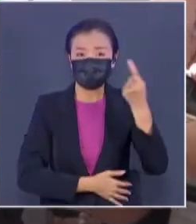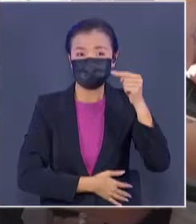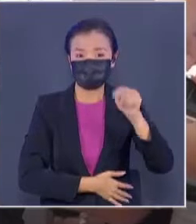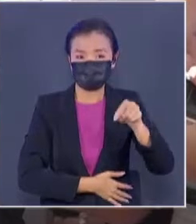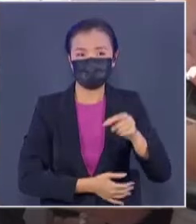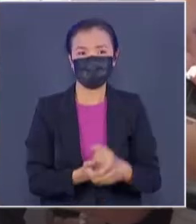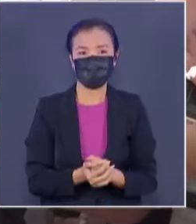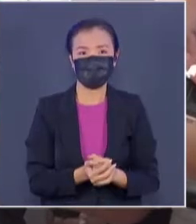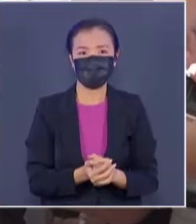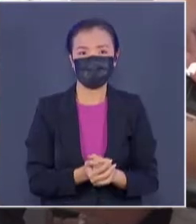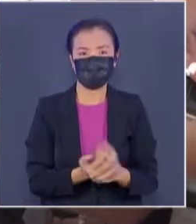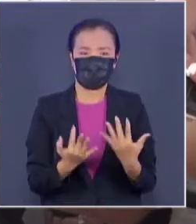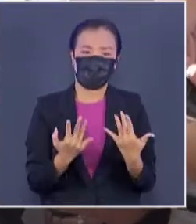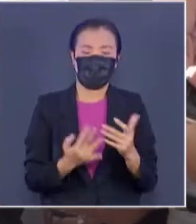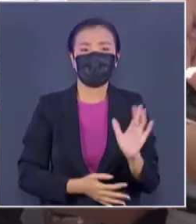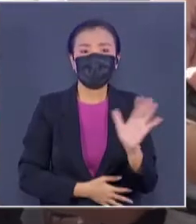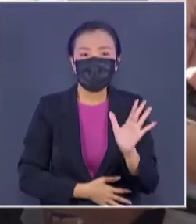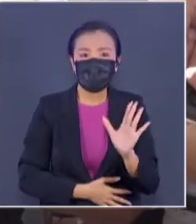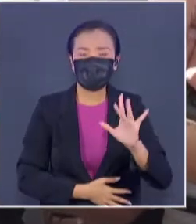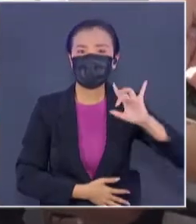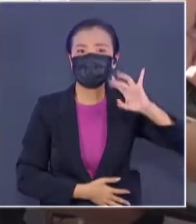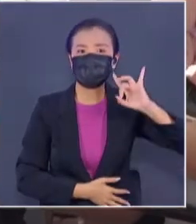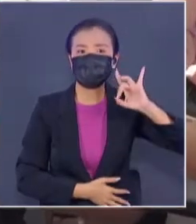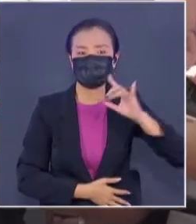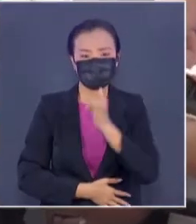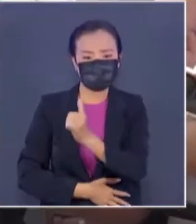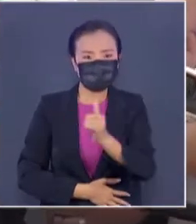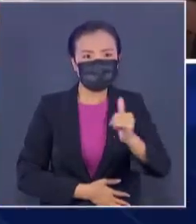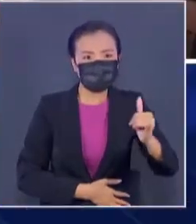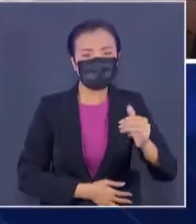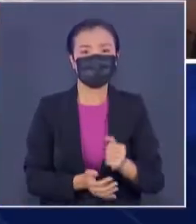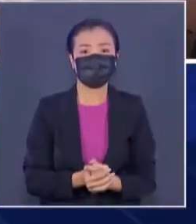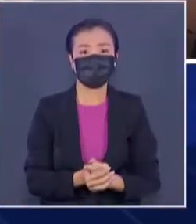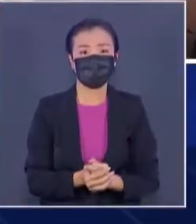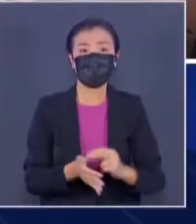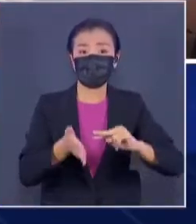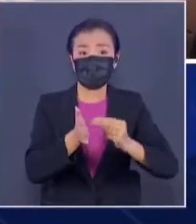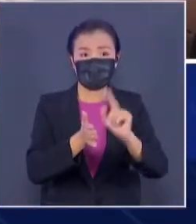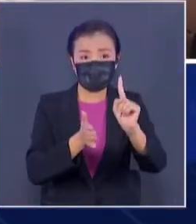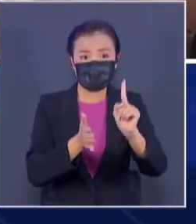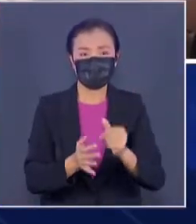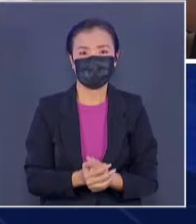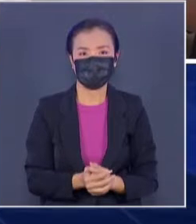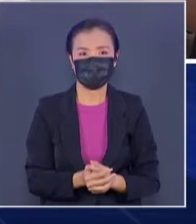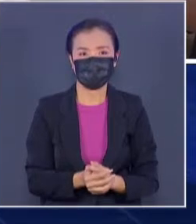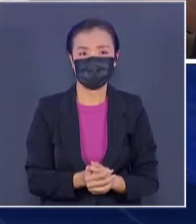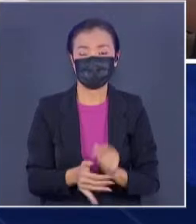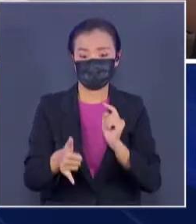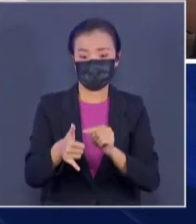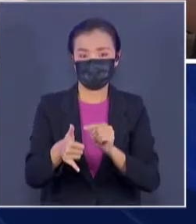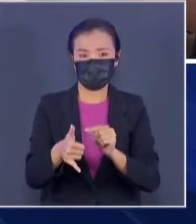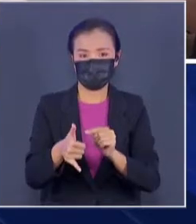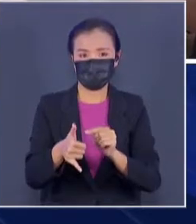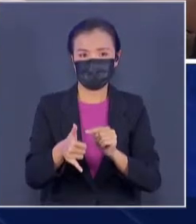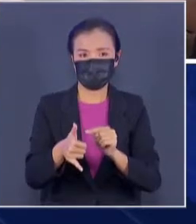นนี้ไม่ยอมรอผลตรวจครับแต่กลับเดินทางไปตามสถานที่ต่างๆนั่นเท่ากับว่ารายนี้